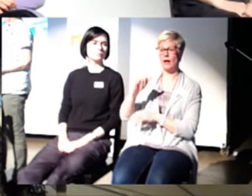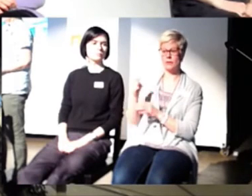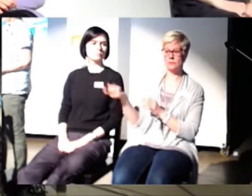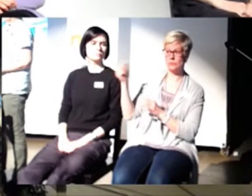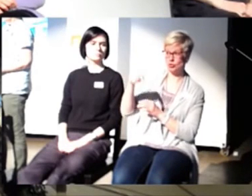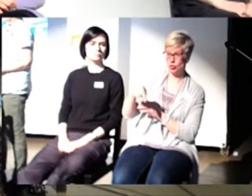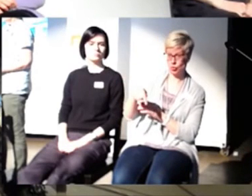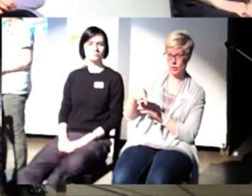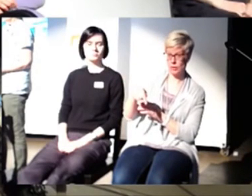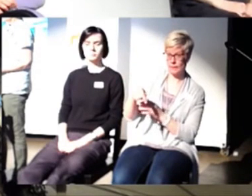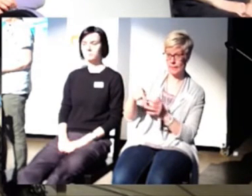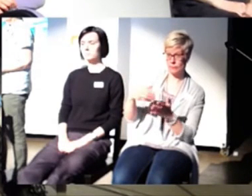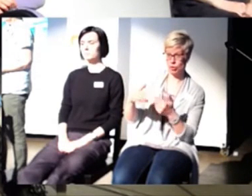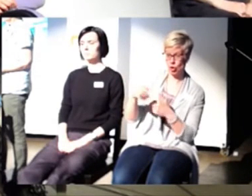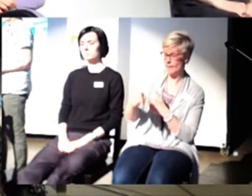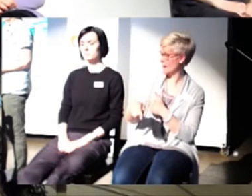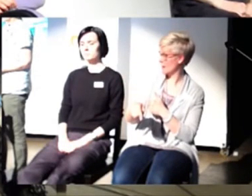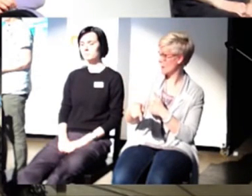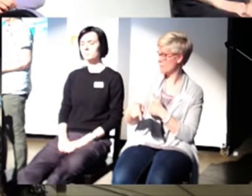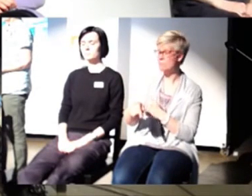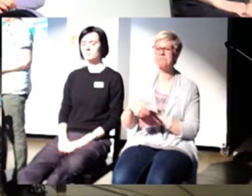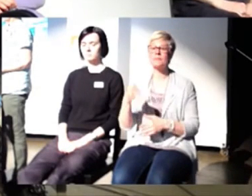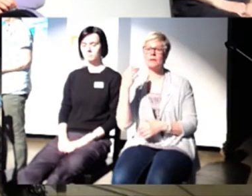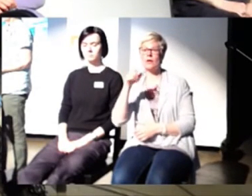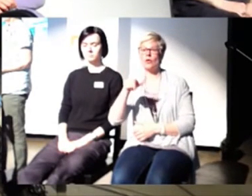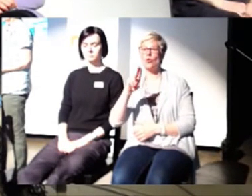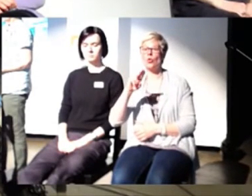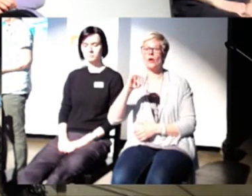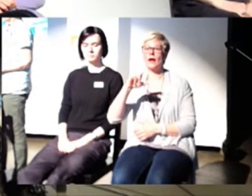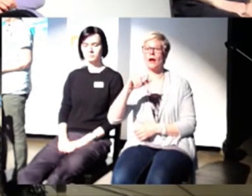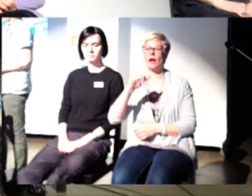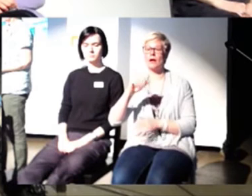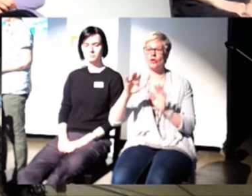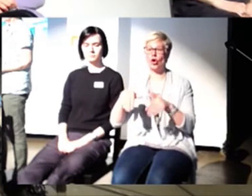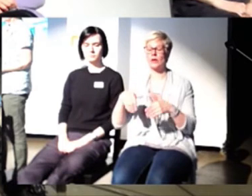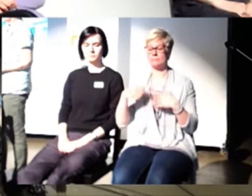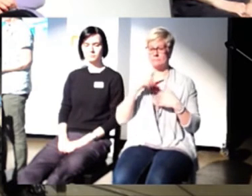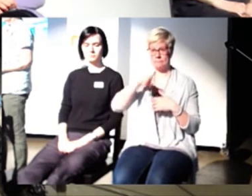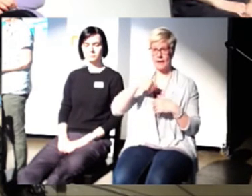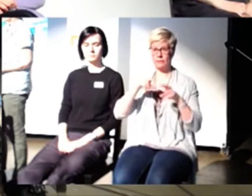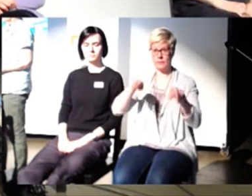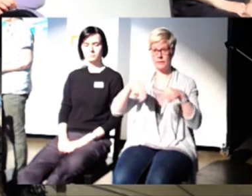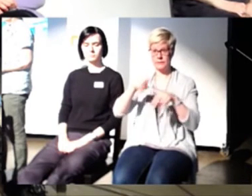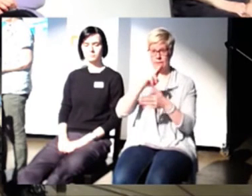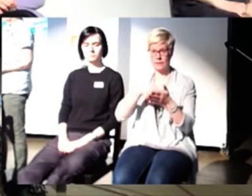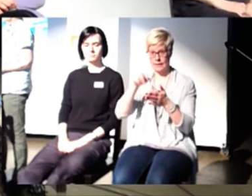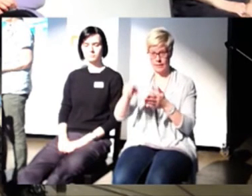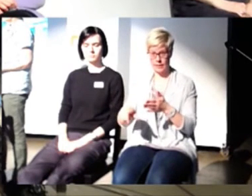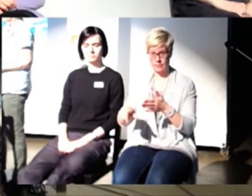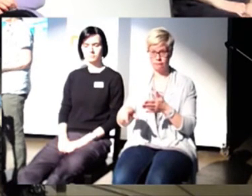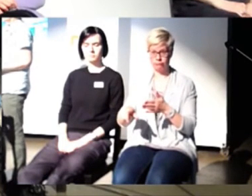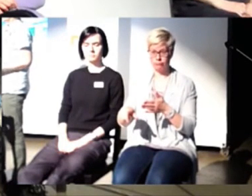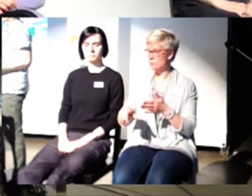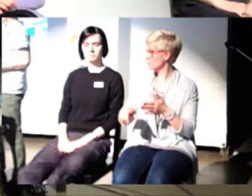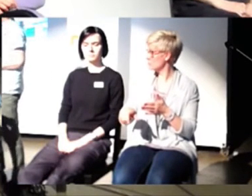Otetaan sen tähän väliin. Eli kunnilla oli meillä tanssitaiteilijana residenssissa ja mä annan